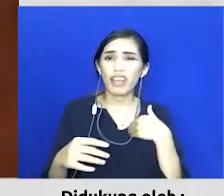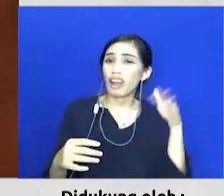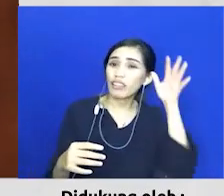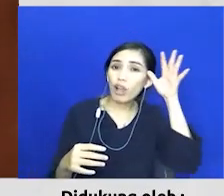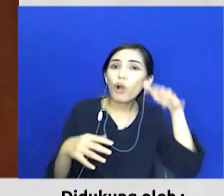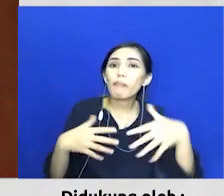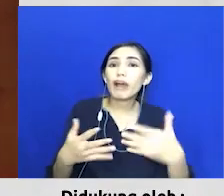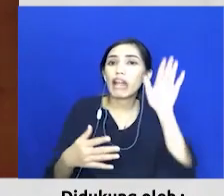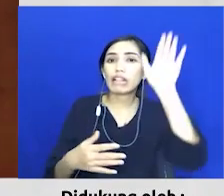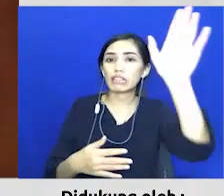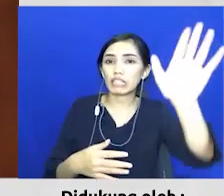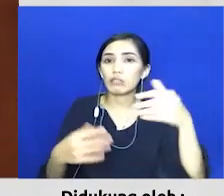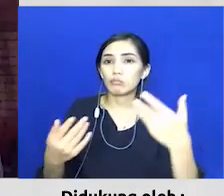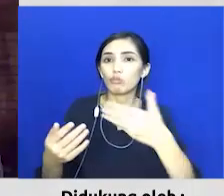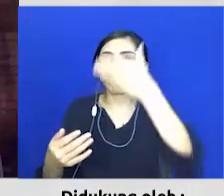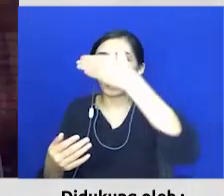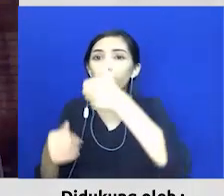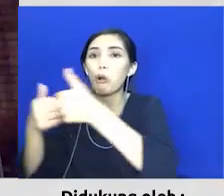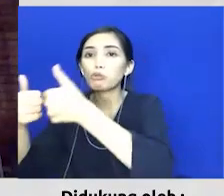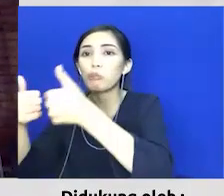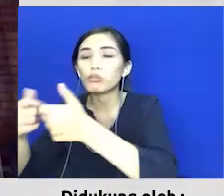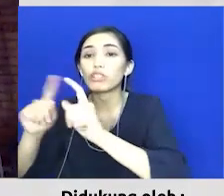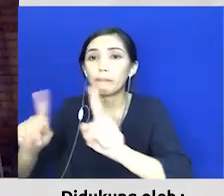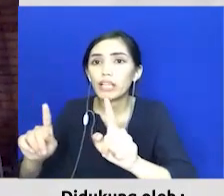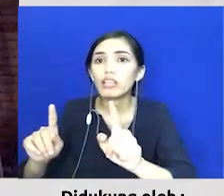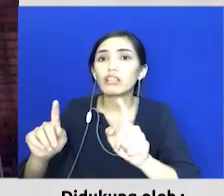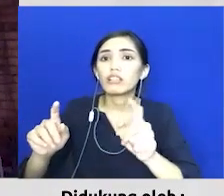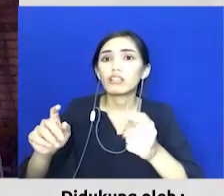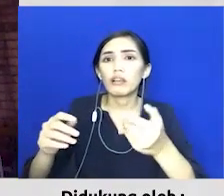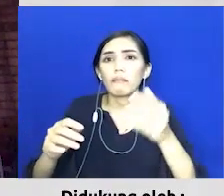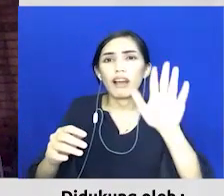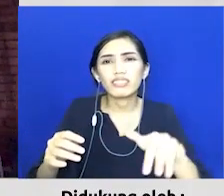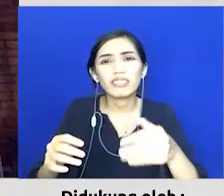nggak ada lagi misalnya. Ya? Ya. Nah, ya, hal-hal itu